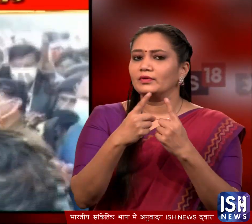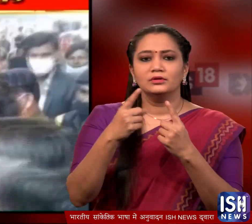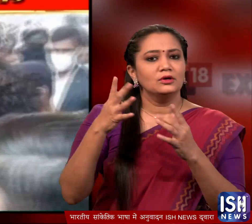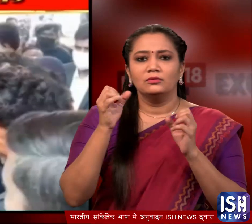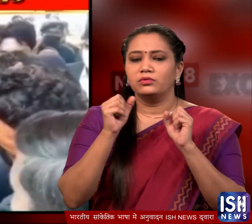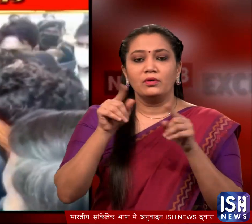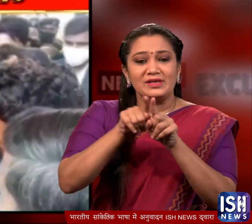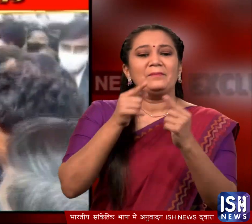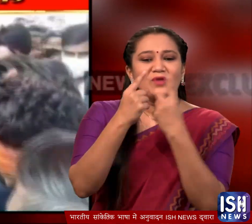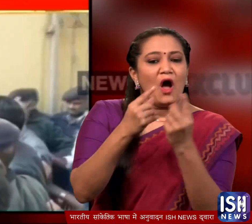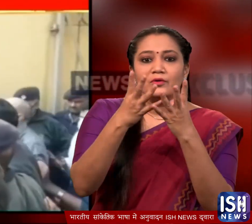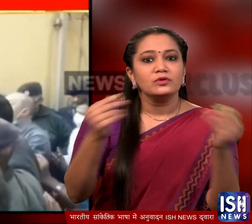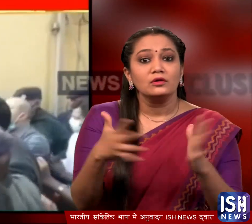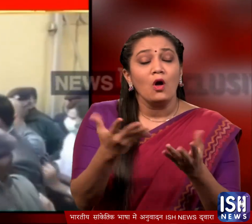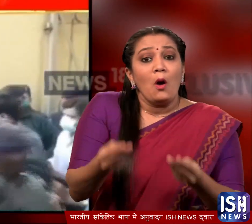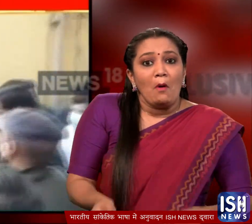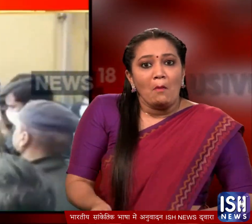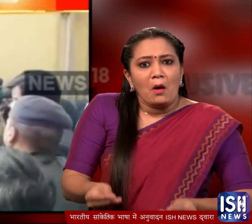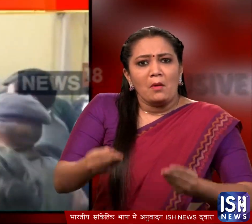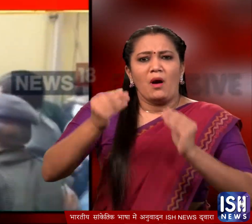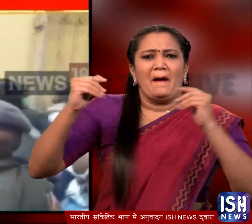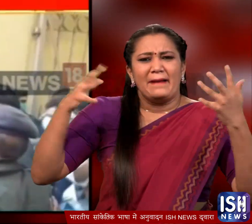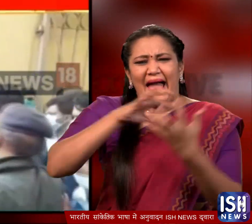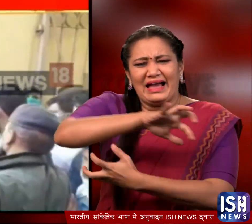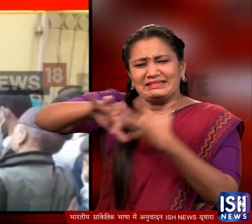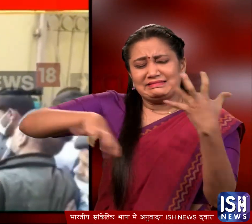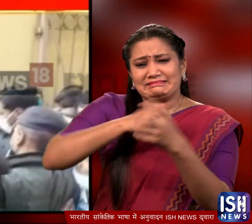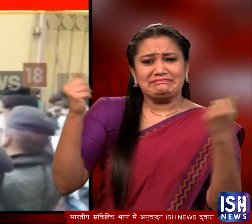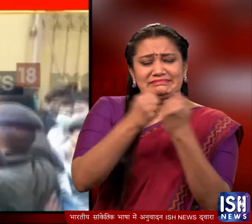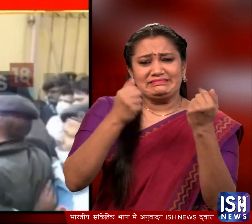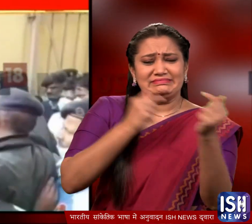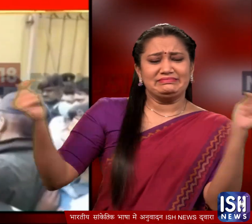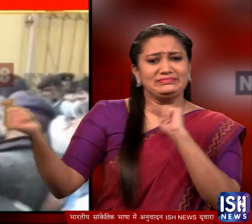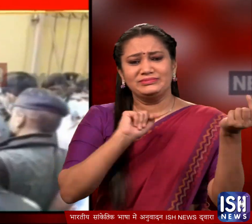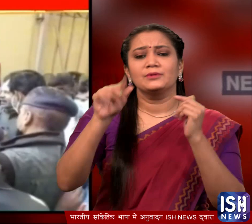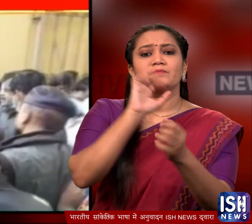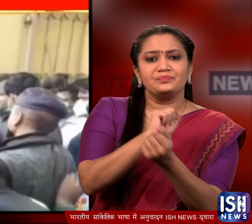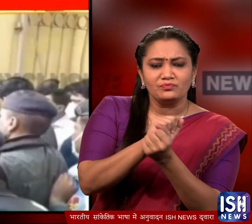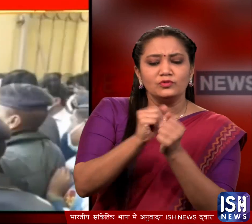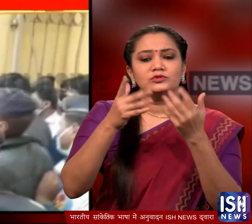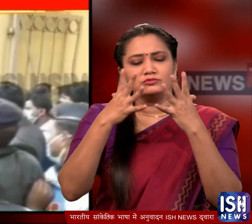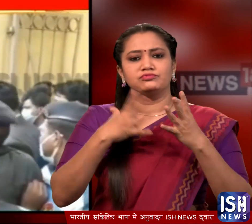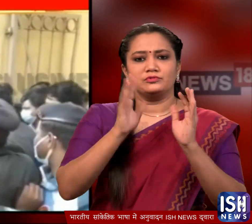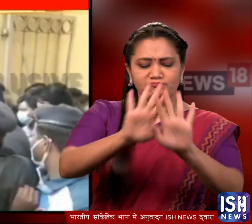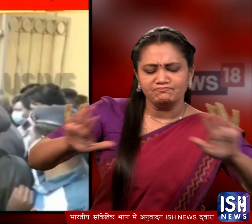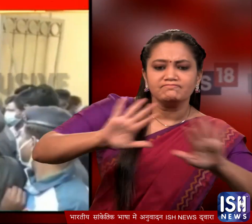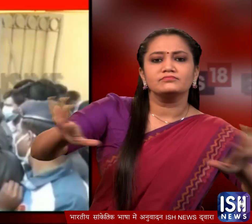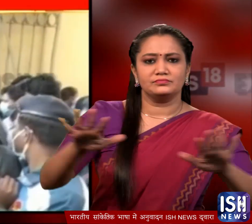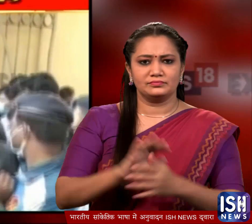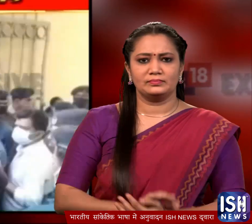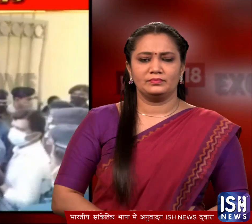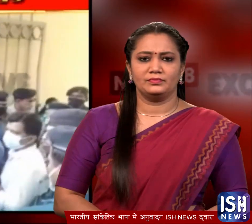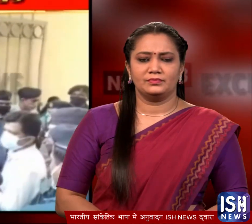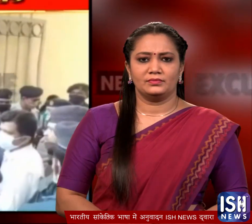वहां बात बनने की बजाय और बिगड़ गई। थोड़ी देर में वहां हंगामा होने लगा। ऐसे में कुछ पुलिस वालों ने हालात को संभाला।